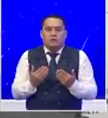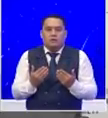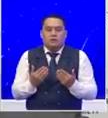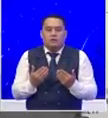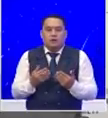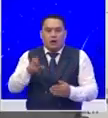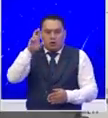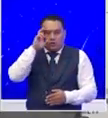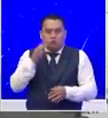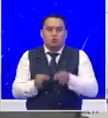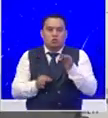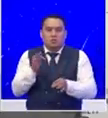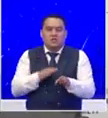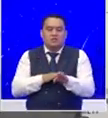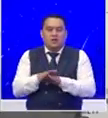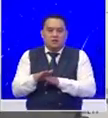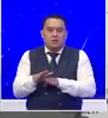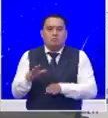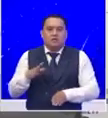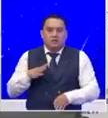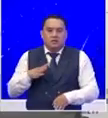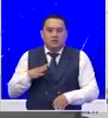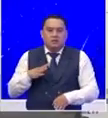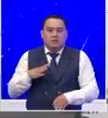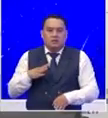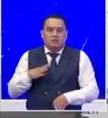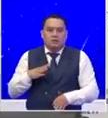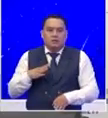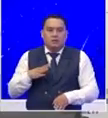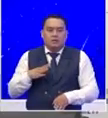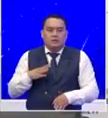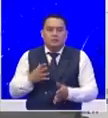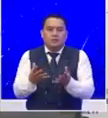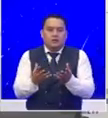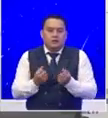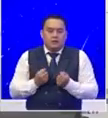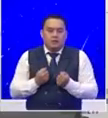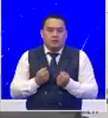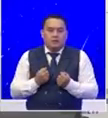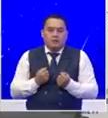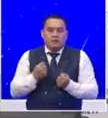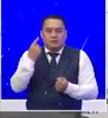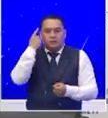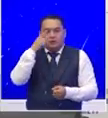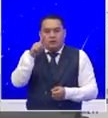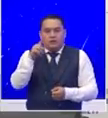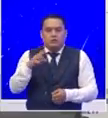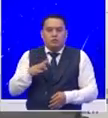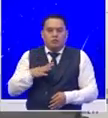день государственными судебными исполнителями было принято, инициировано